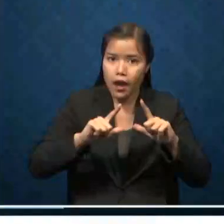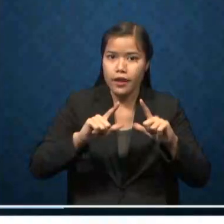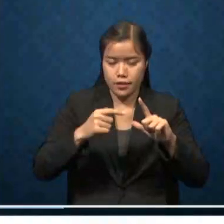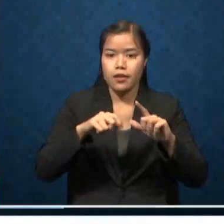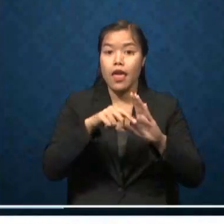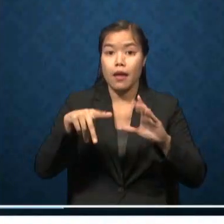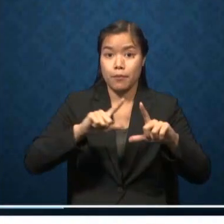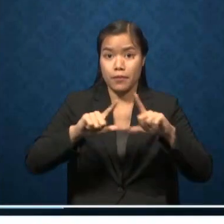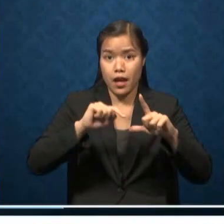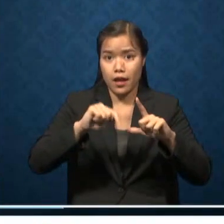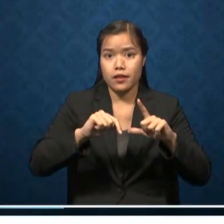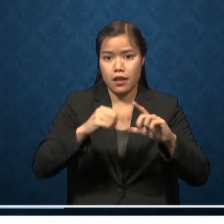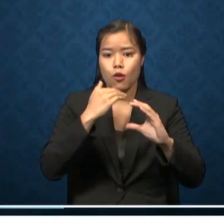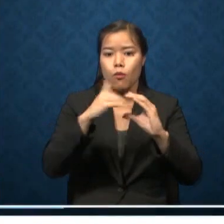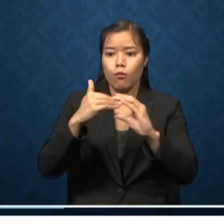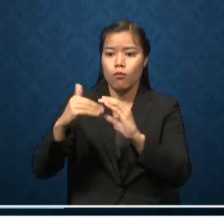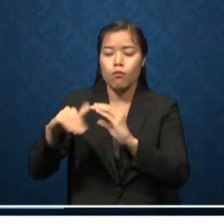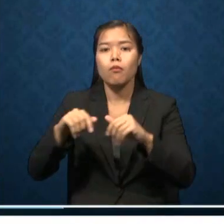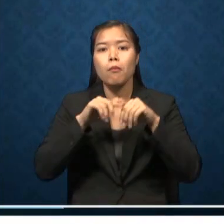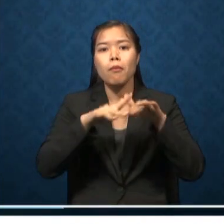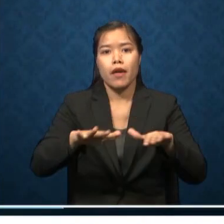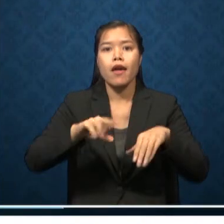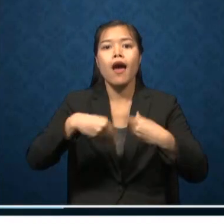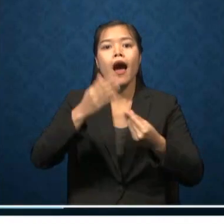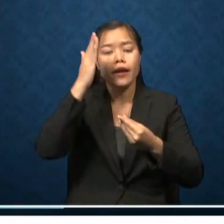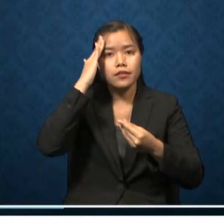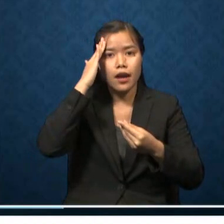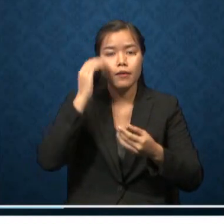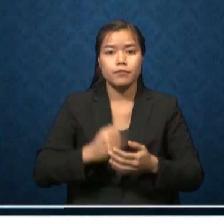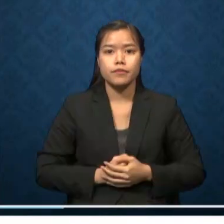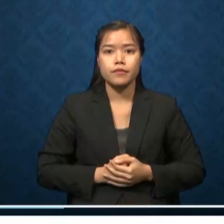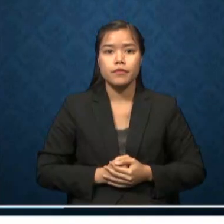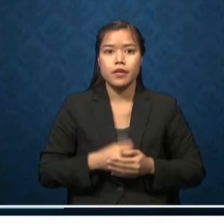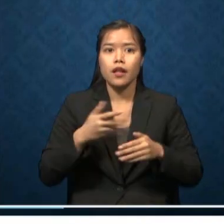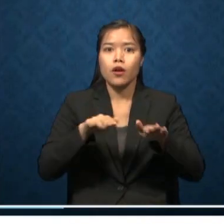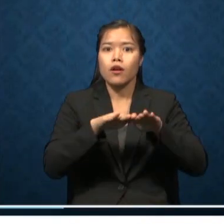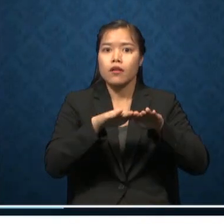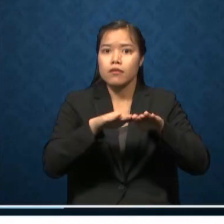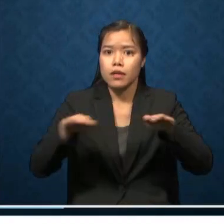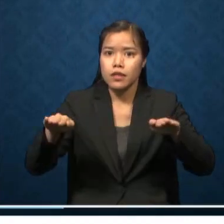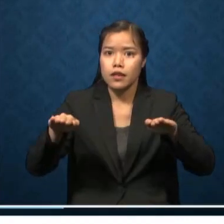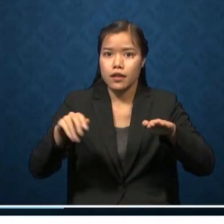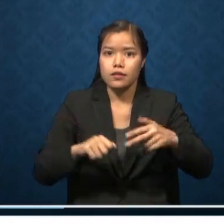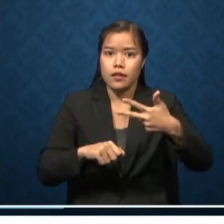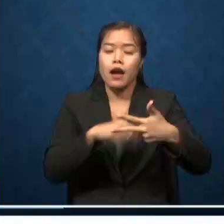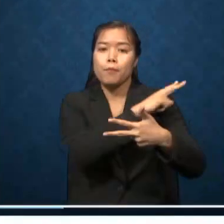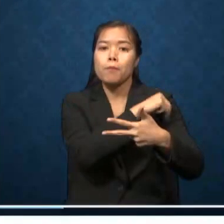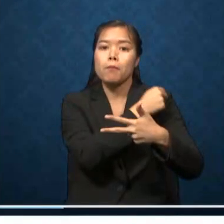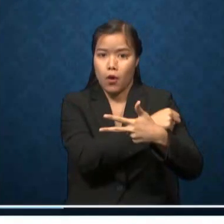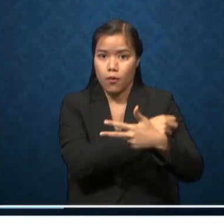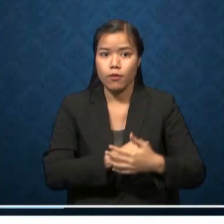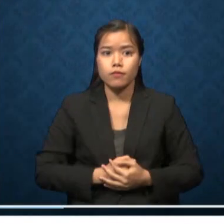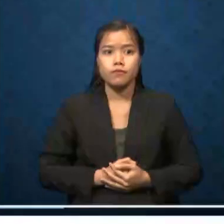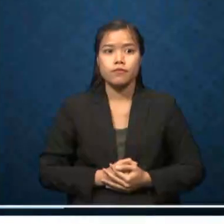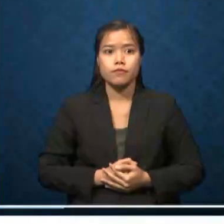นะค่ะสุดท้ายก็คือหมอพยาบาลอสมหรือสามหมอหรือปฐมภูมิที่กระทรวงสาธารณสุขจะ implementนะคะสุดท้ายนะคะ